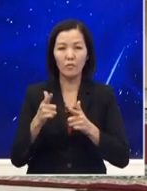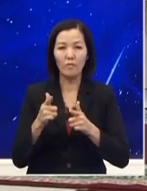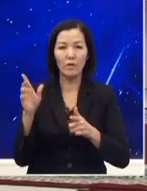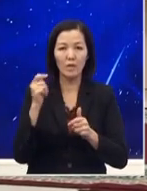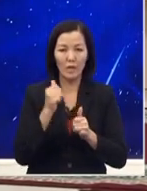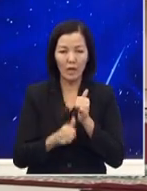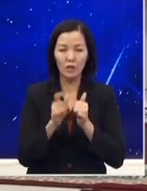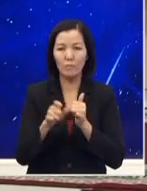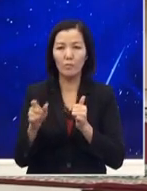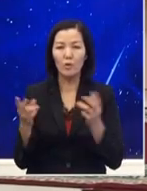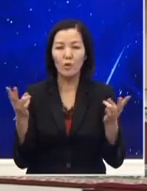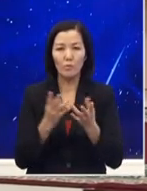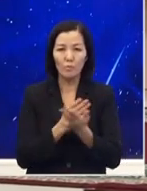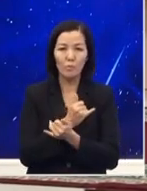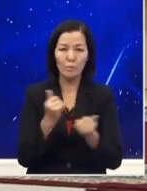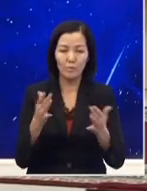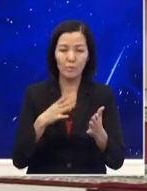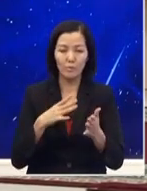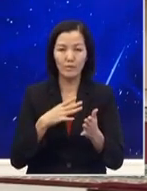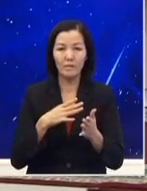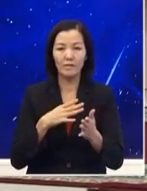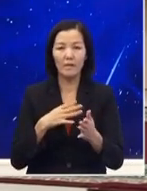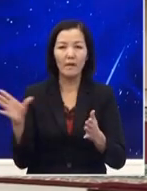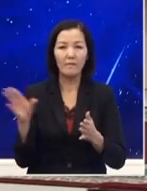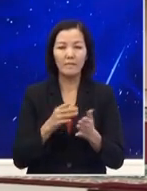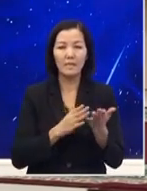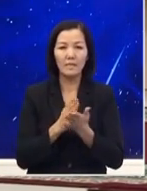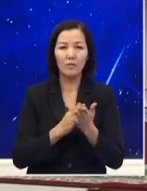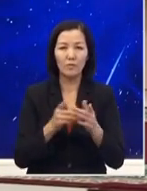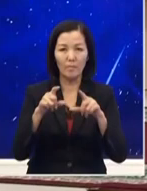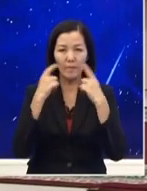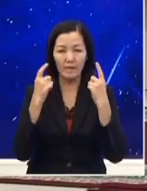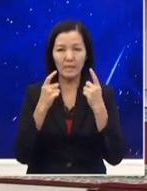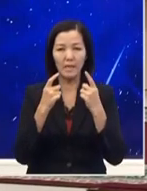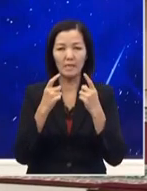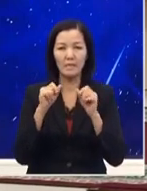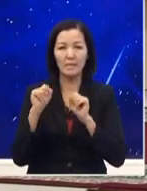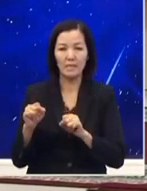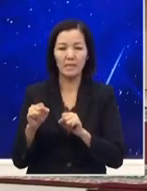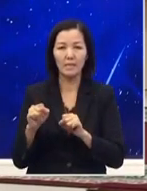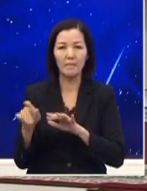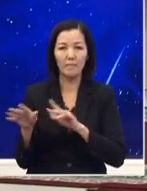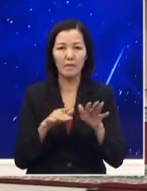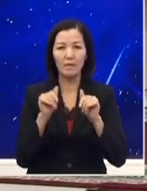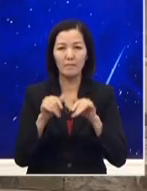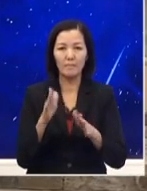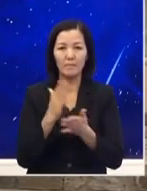каждому любую необходимую помощь пришедшим. Все сотрудники работают в масках. Соблюдаются все санитарные